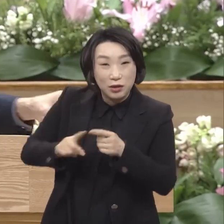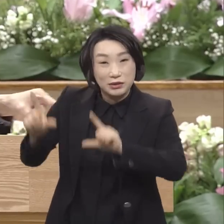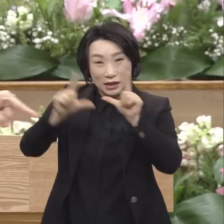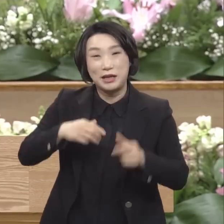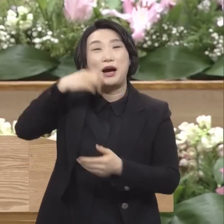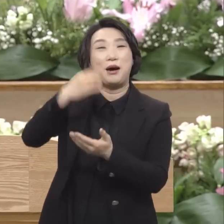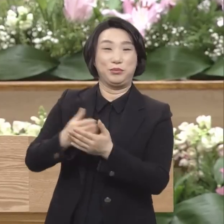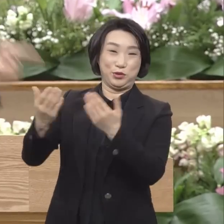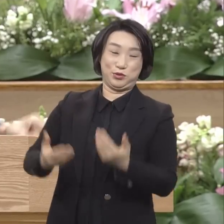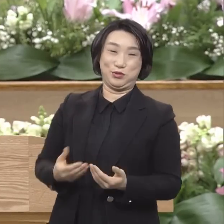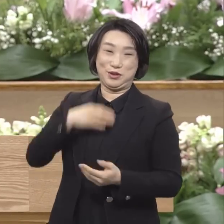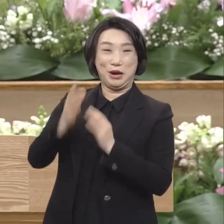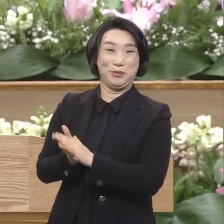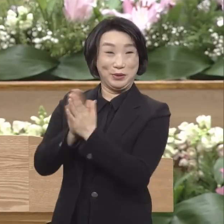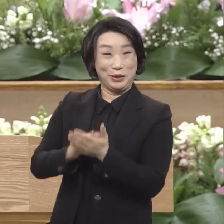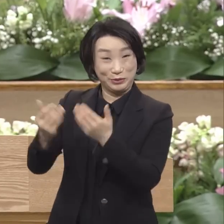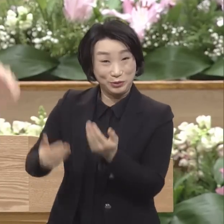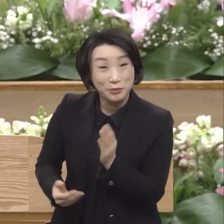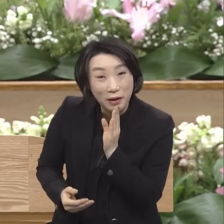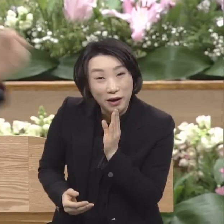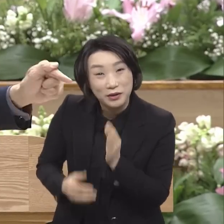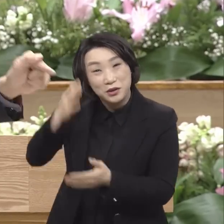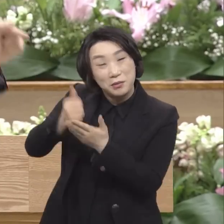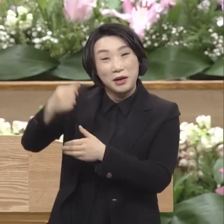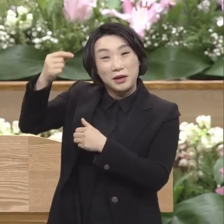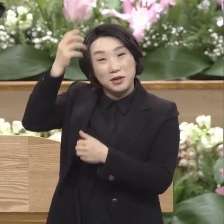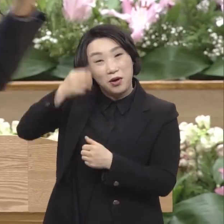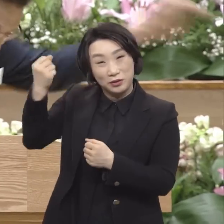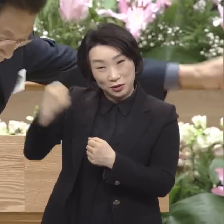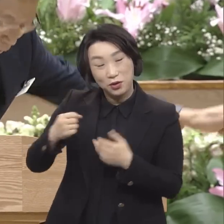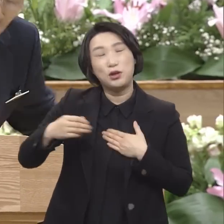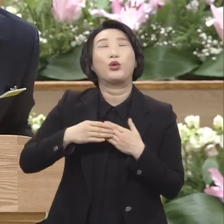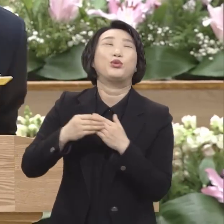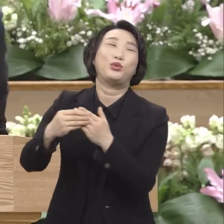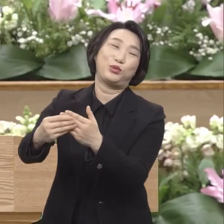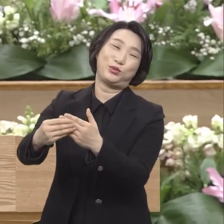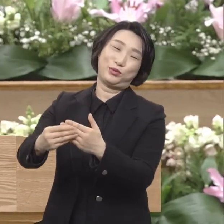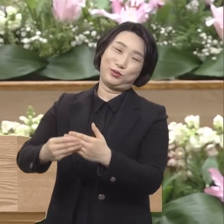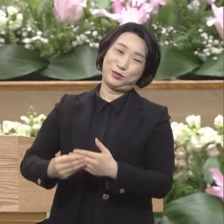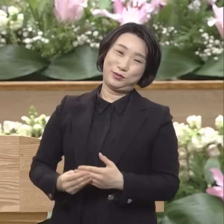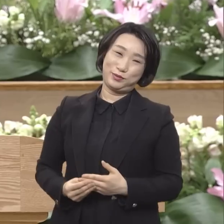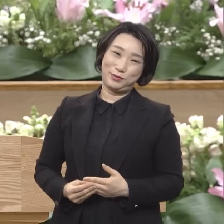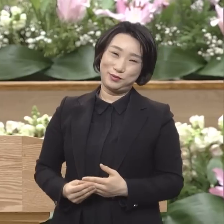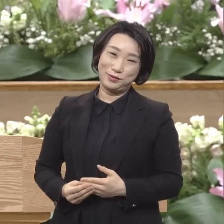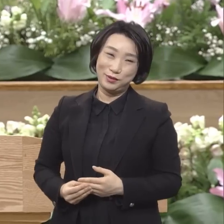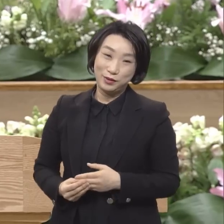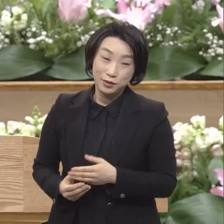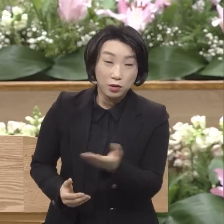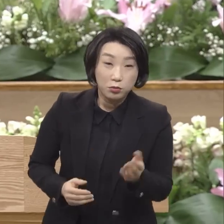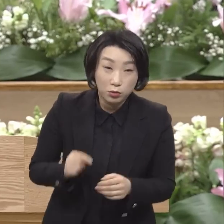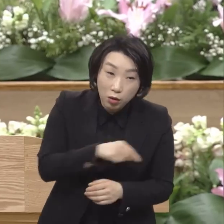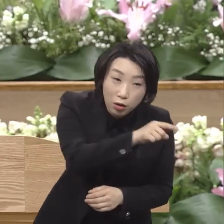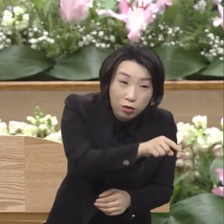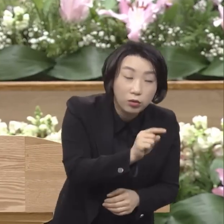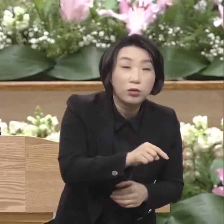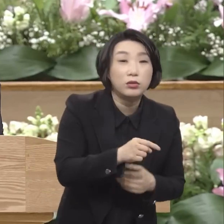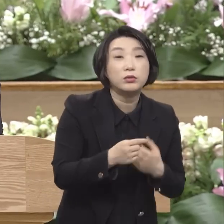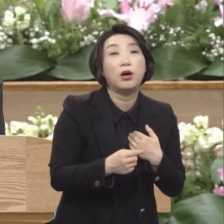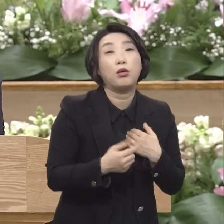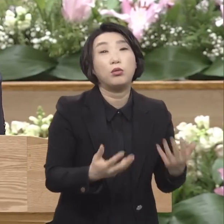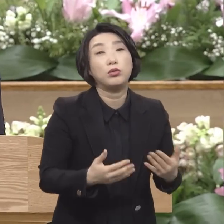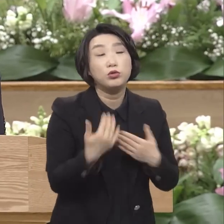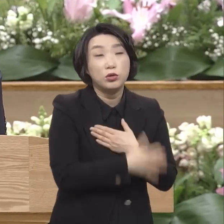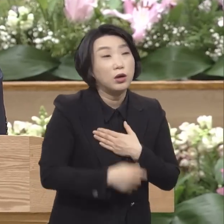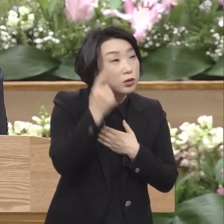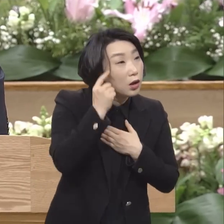감동하시고 감화하시고 그의 강한 영역으로 이끌어 가시는데, 그렇다면 우리는 육신의 생각을 따라